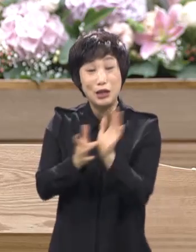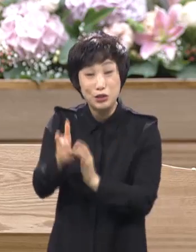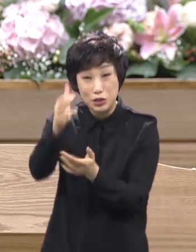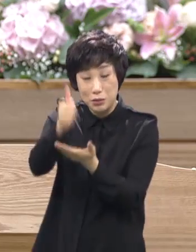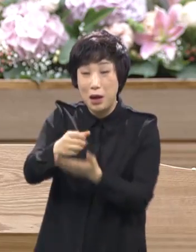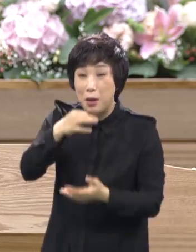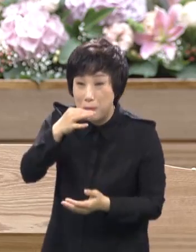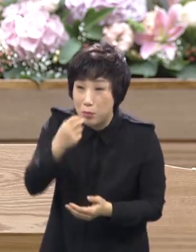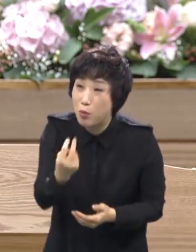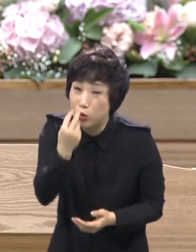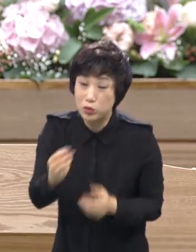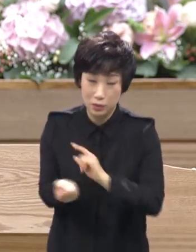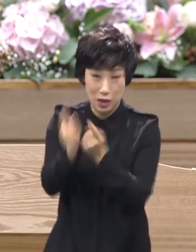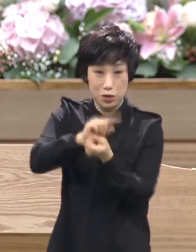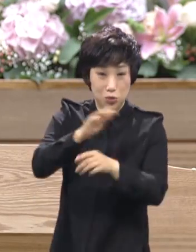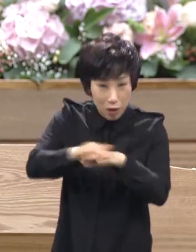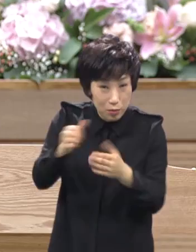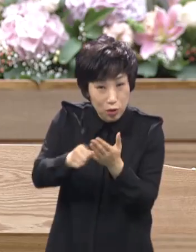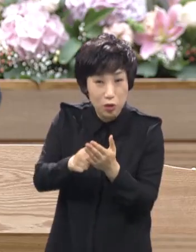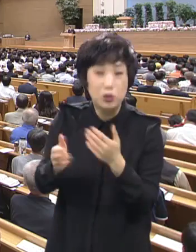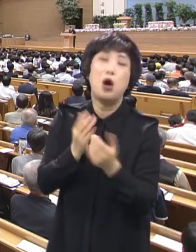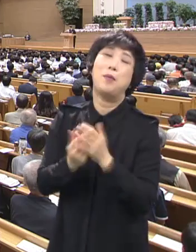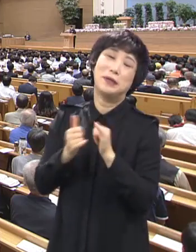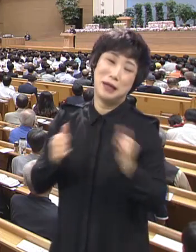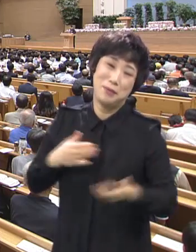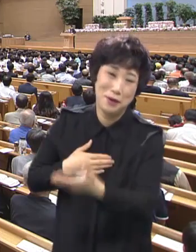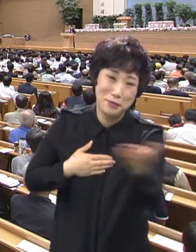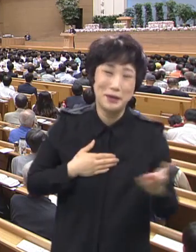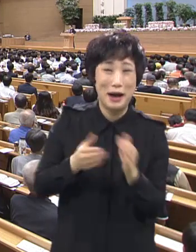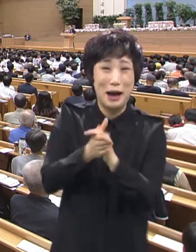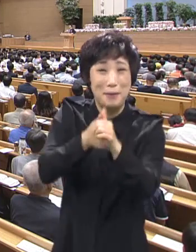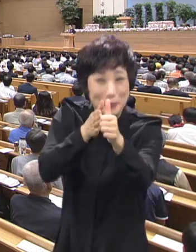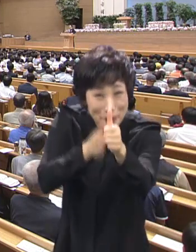예수님의 목숨을 대속물로 가지신 분 아멘합시다.